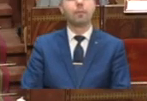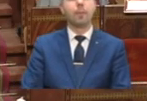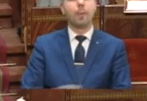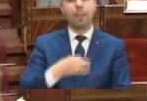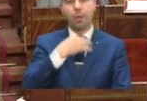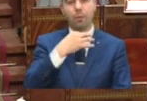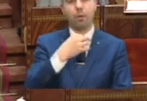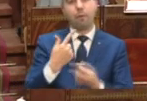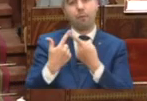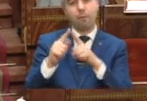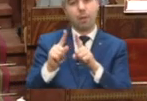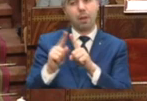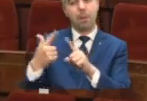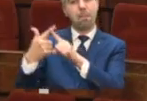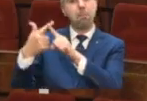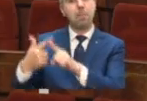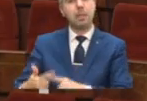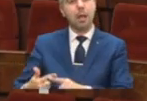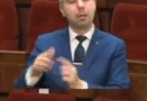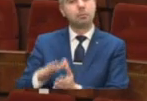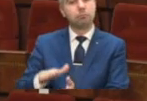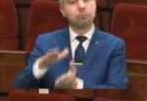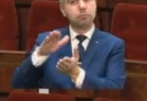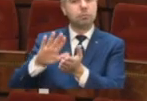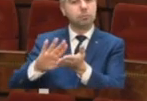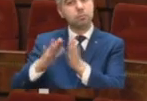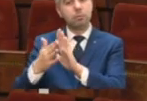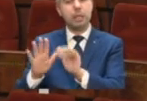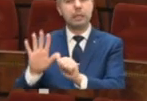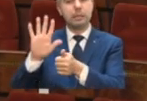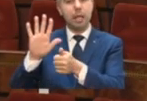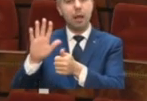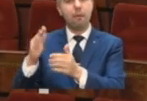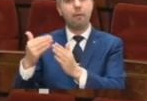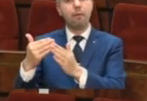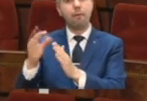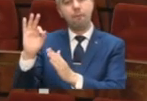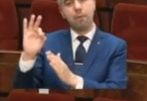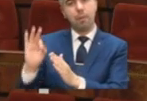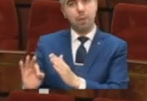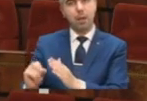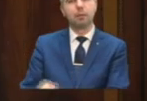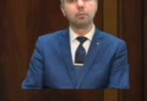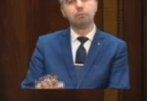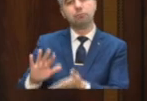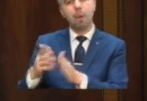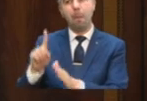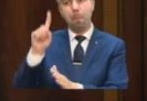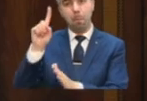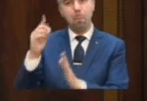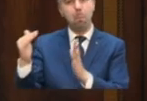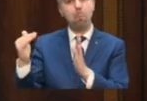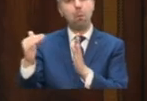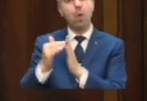كما تعلمون في الناتج الداخلي الخام بنسبة تتعدى 6%، وأيضا يوفر أكثر من 1,000,000 منصب